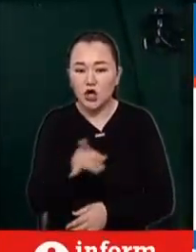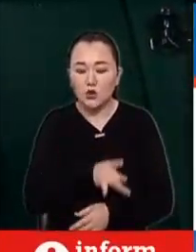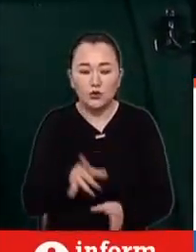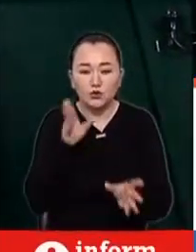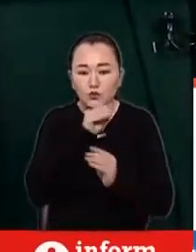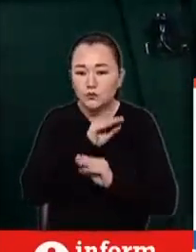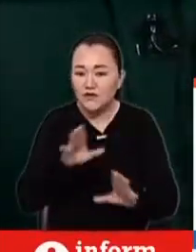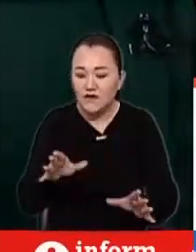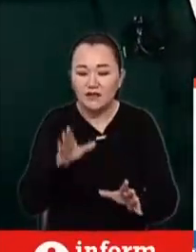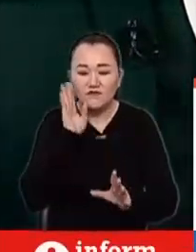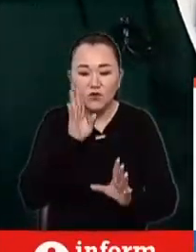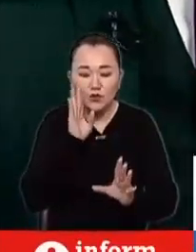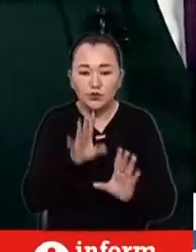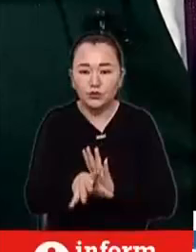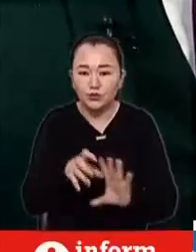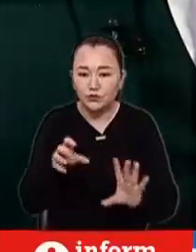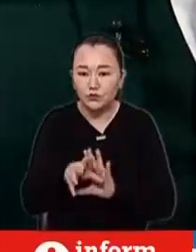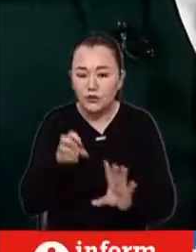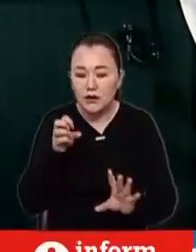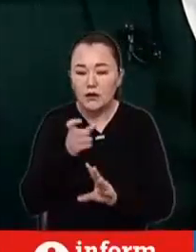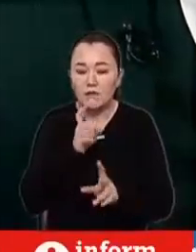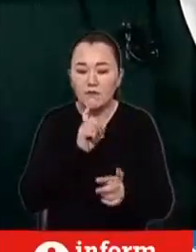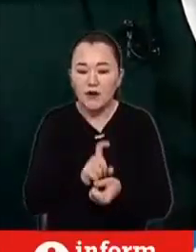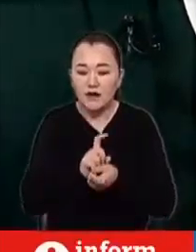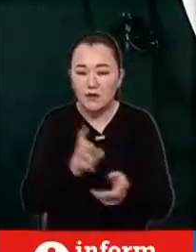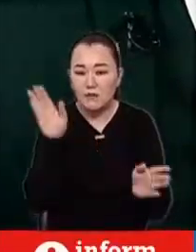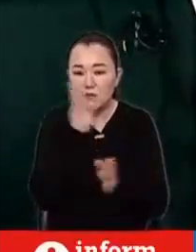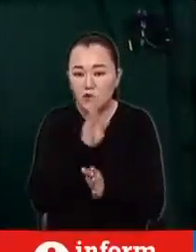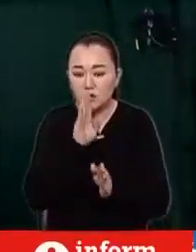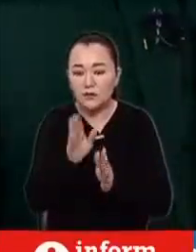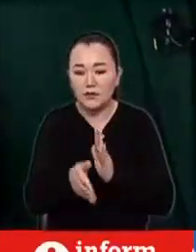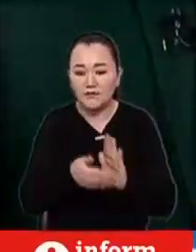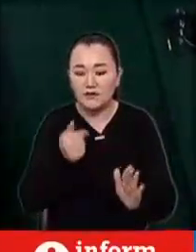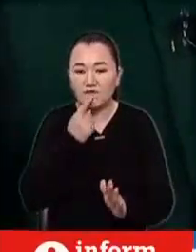успевают откачивать воду. К борьбе со стихией привлекли военных.